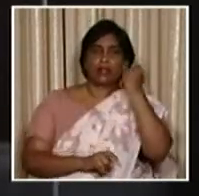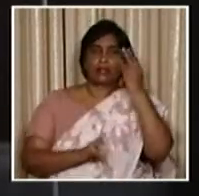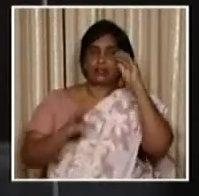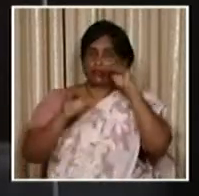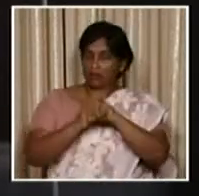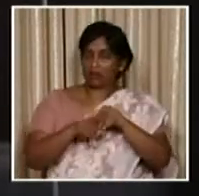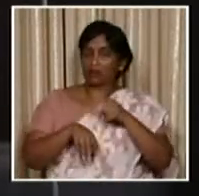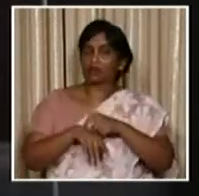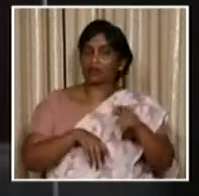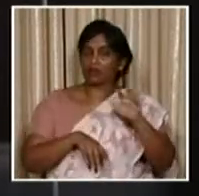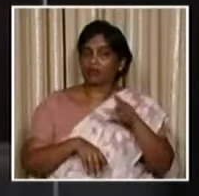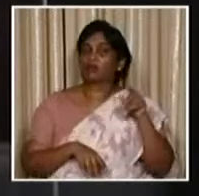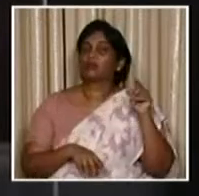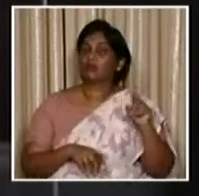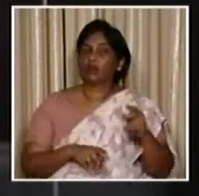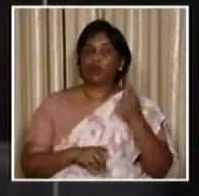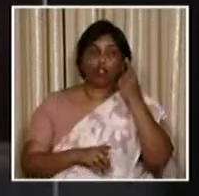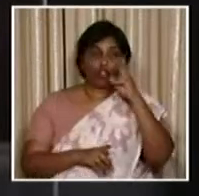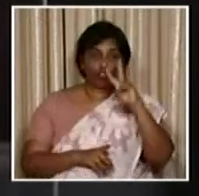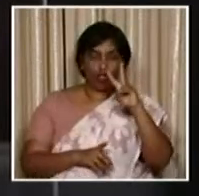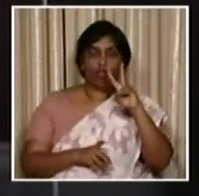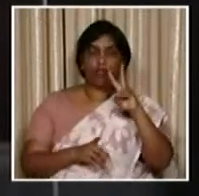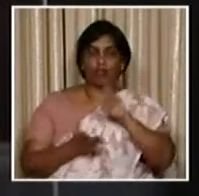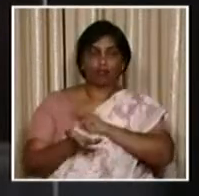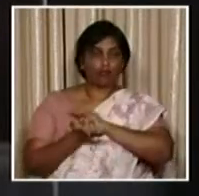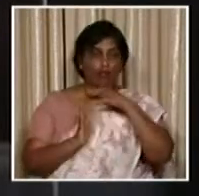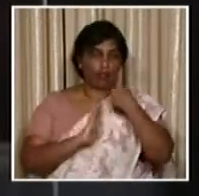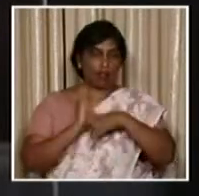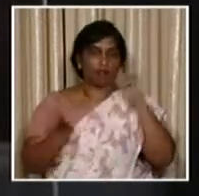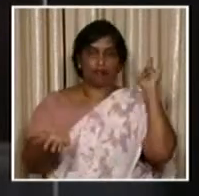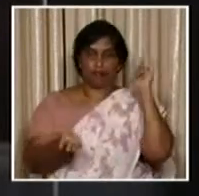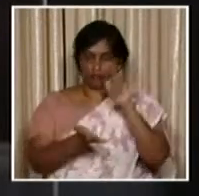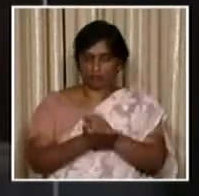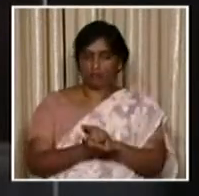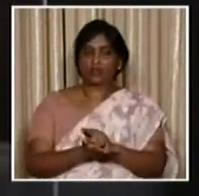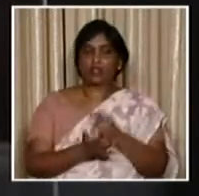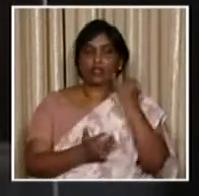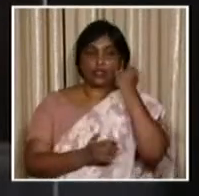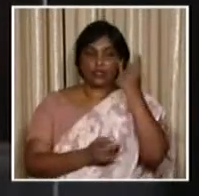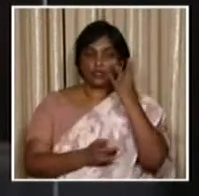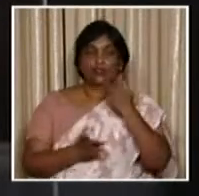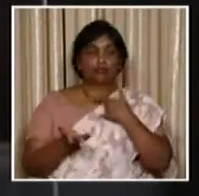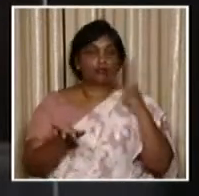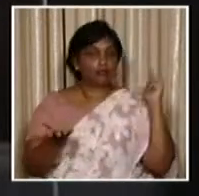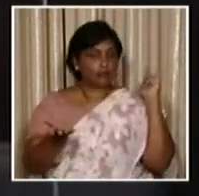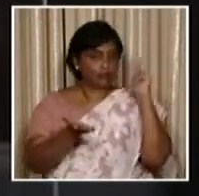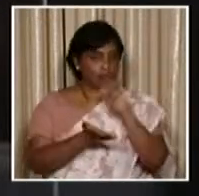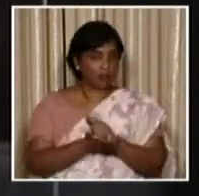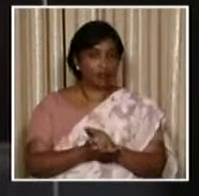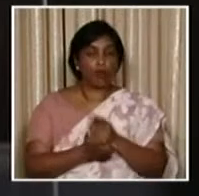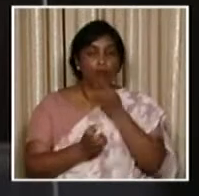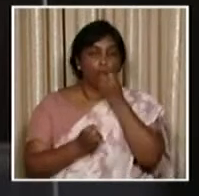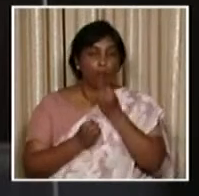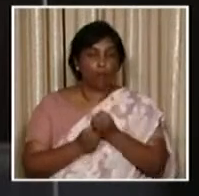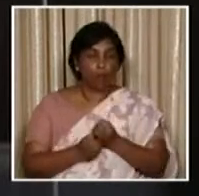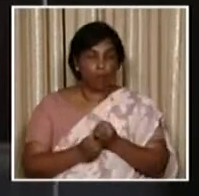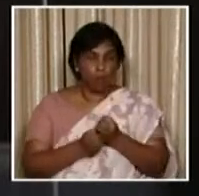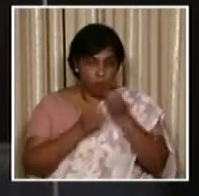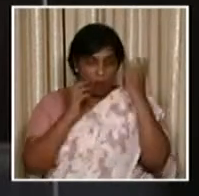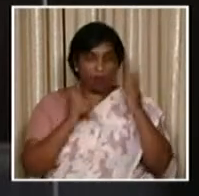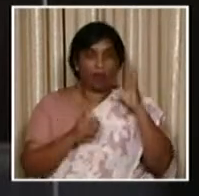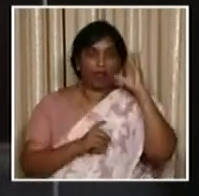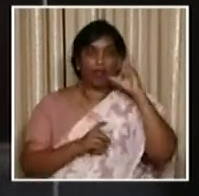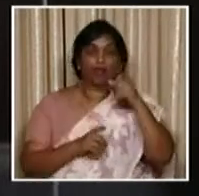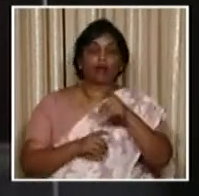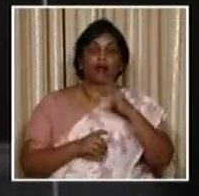ඉන්න කාලේ 12ට ආවා ලංකාවට ගුවන් යානයක්. සිංගප්පූරුවෙන් පිටත් වෙලා බෝම්බේ යනකොට සිංගප්පූරුවේ වෙලා